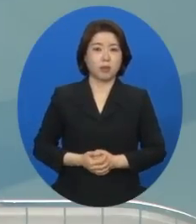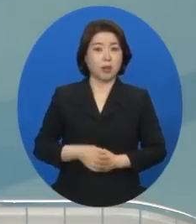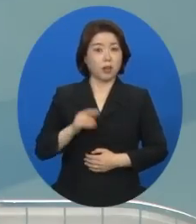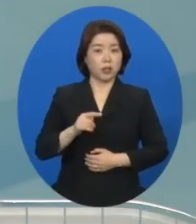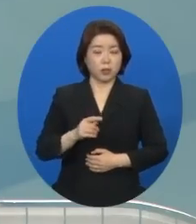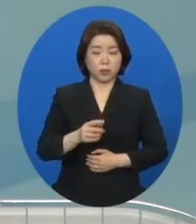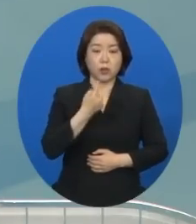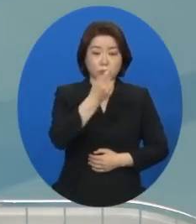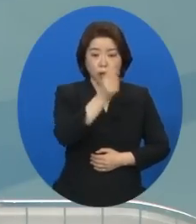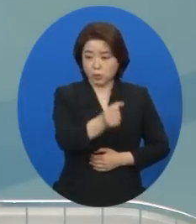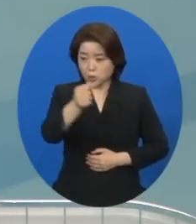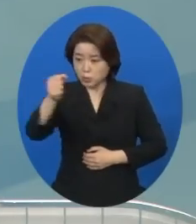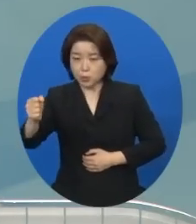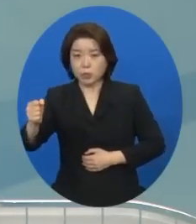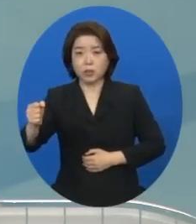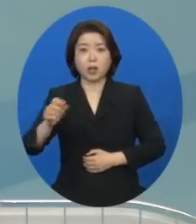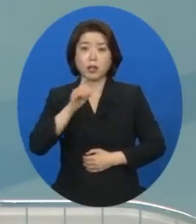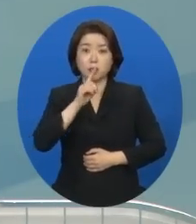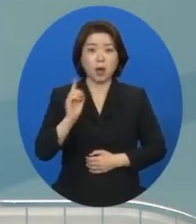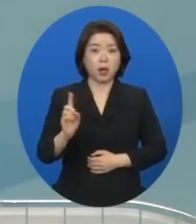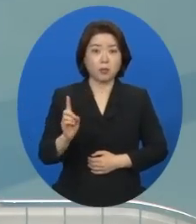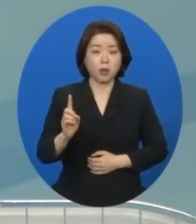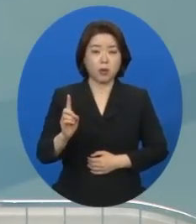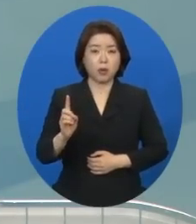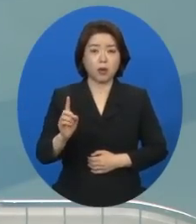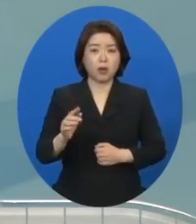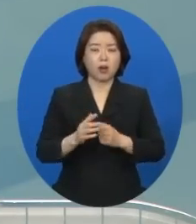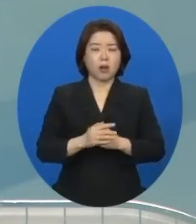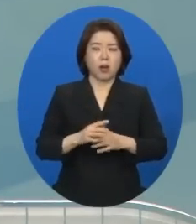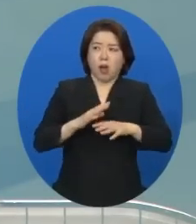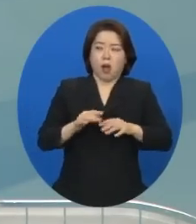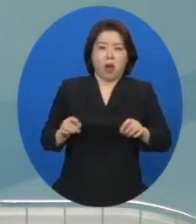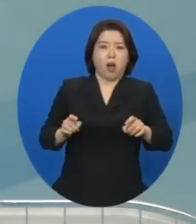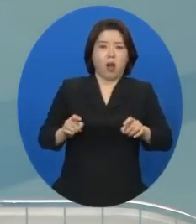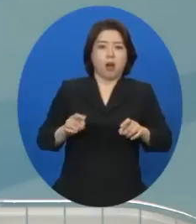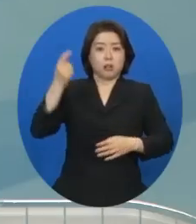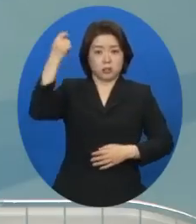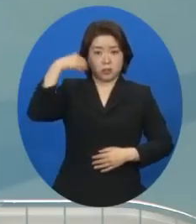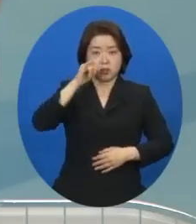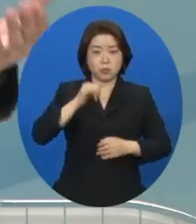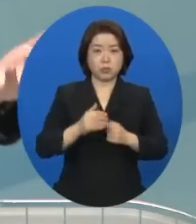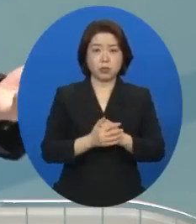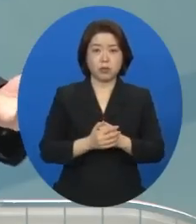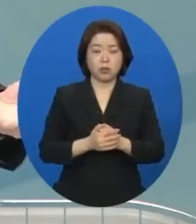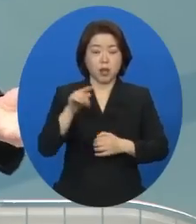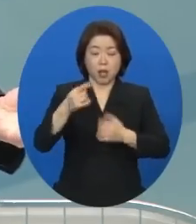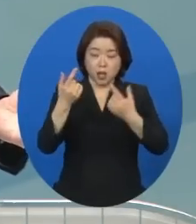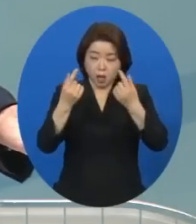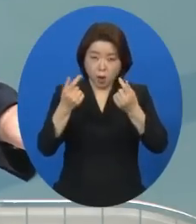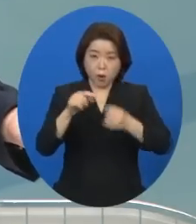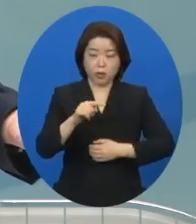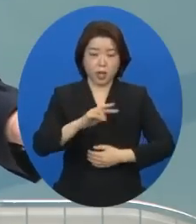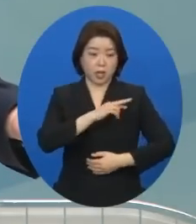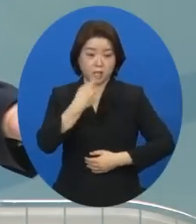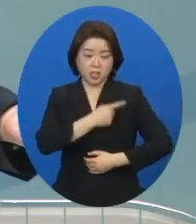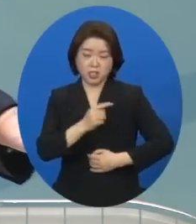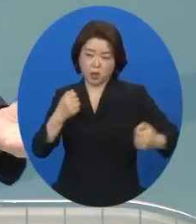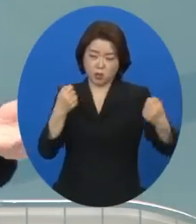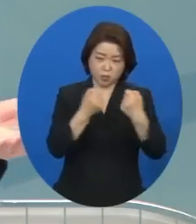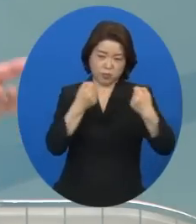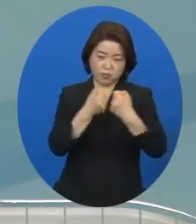여기 촛대를 옮긴다는 말이 얼마나 섬뜩한 느낌입니까? 아, 그렇게 이단과